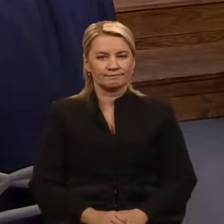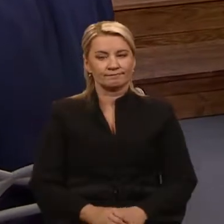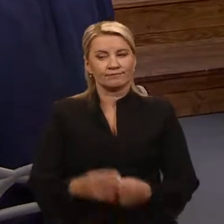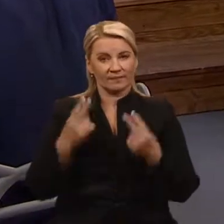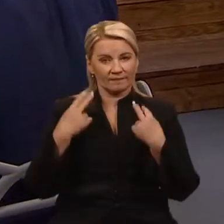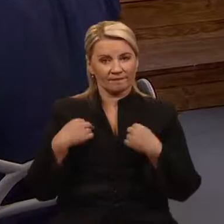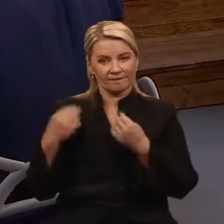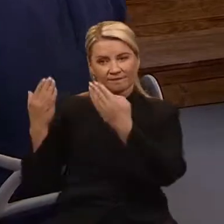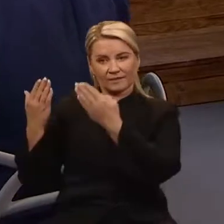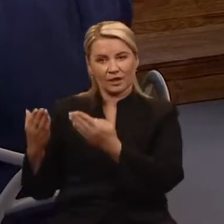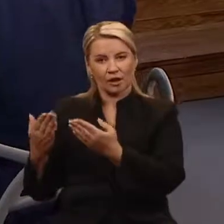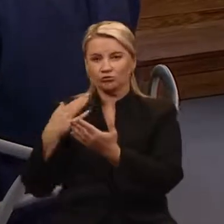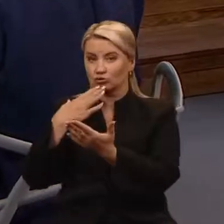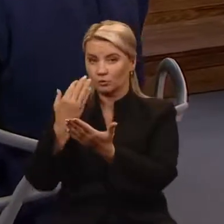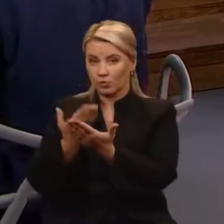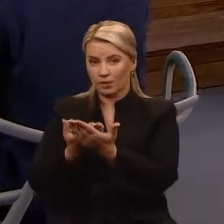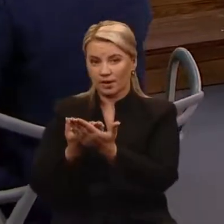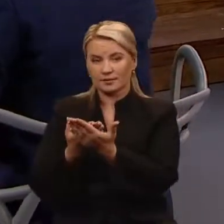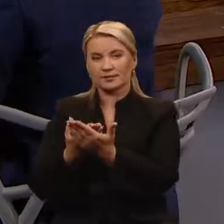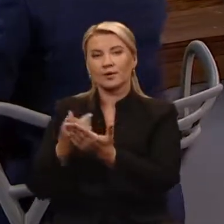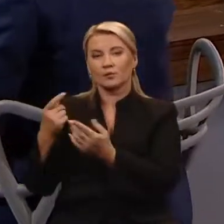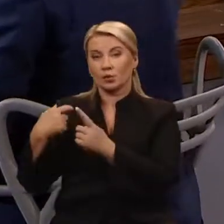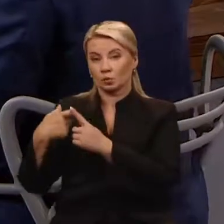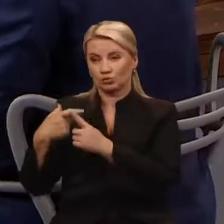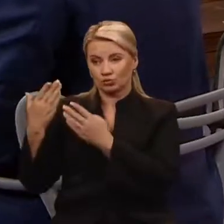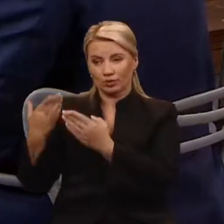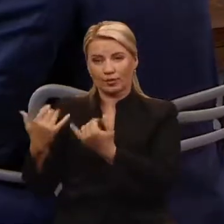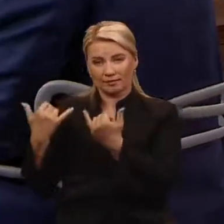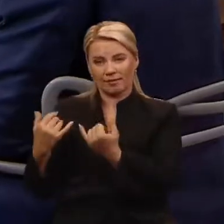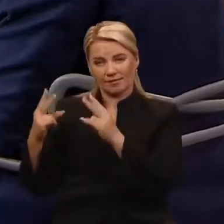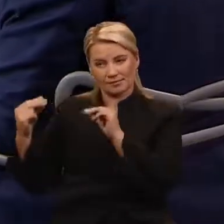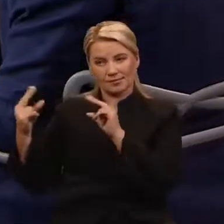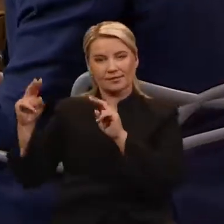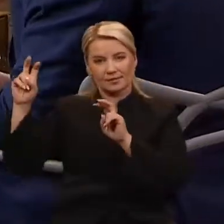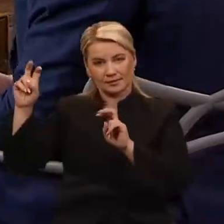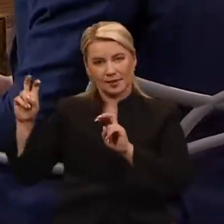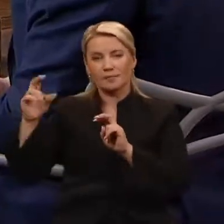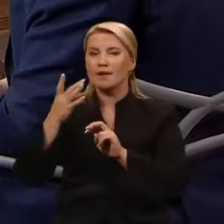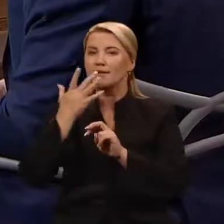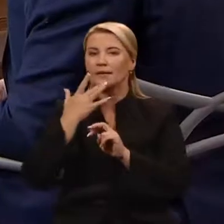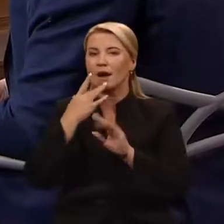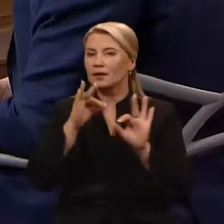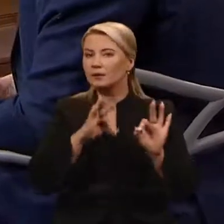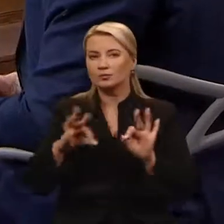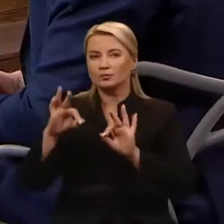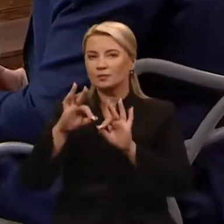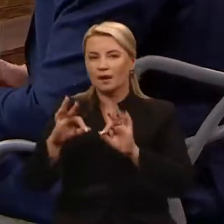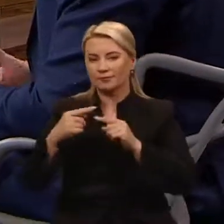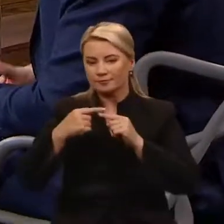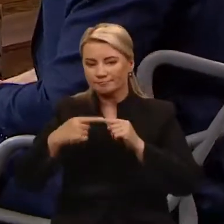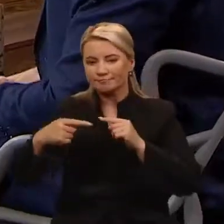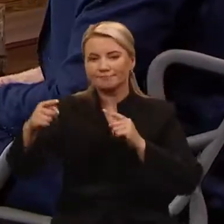finančním poradcem Davidem Kučerou si dnes povídáme o tom, jak se připravit na září, které je pro rodiče